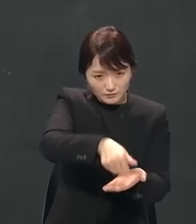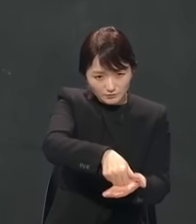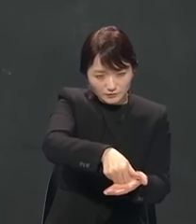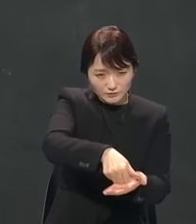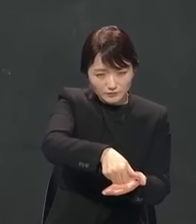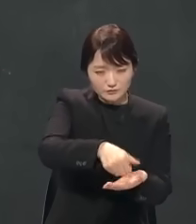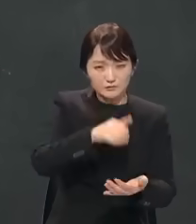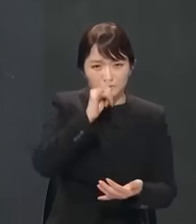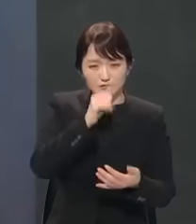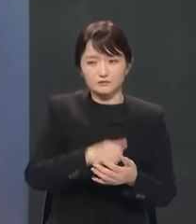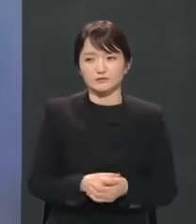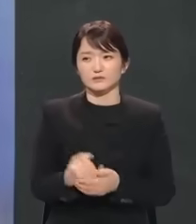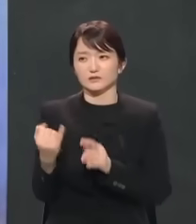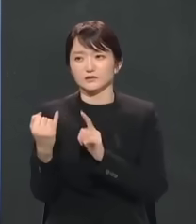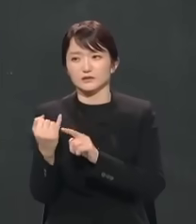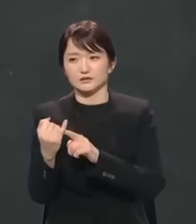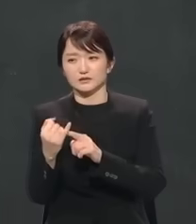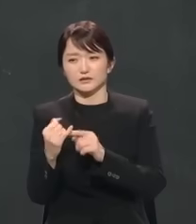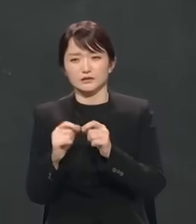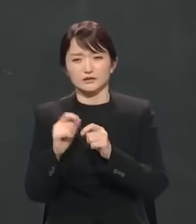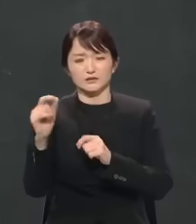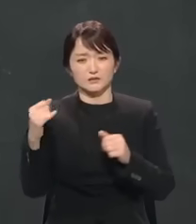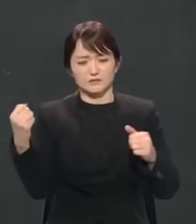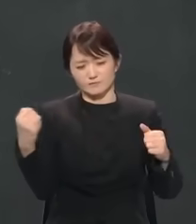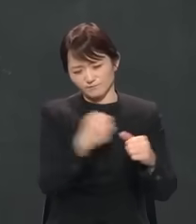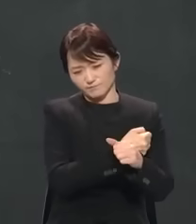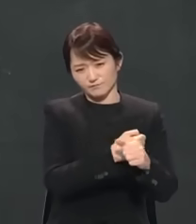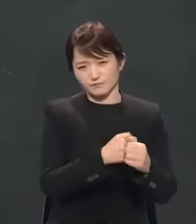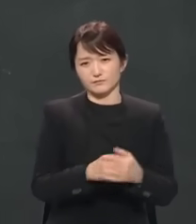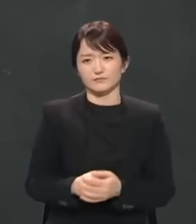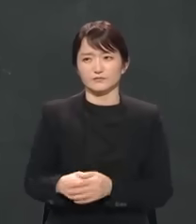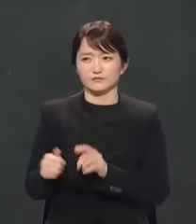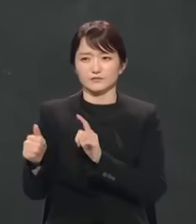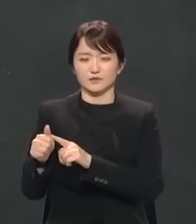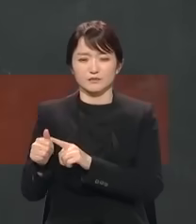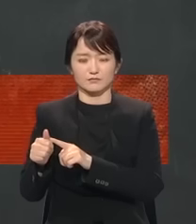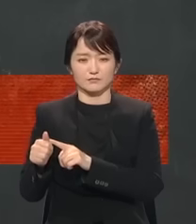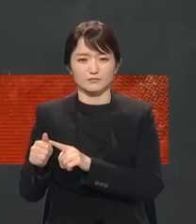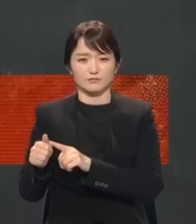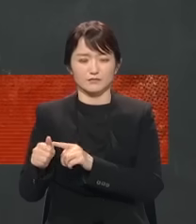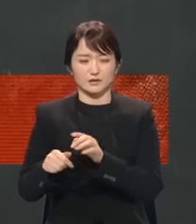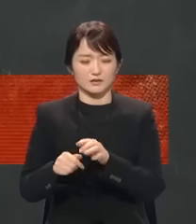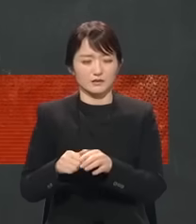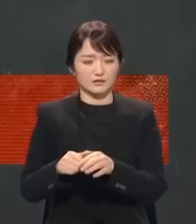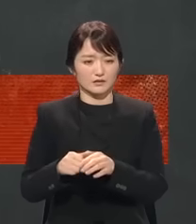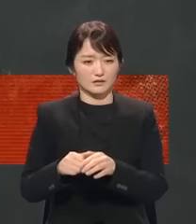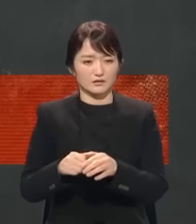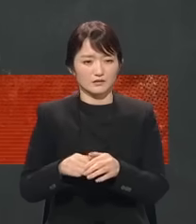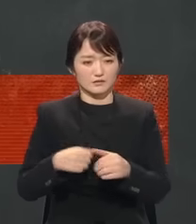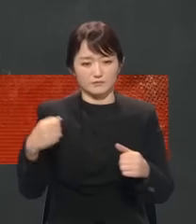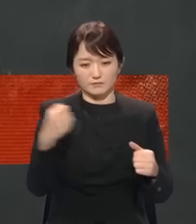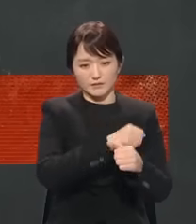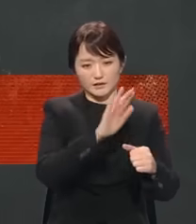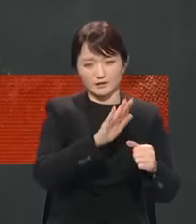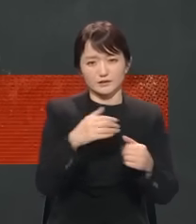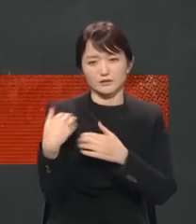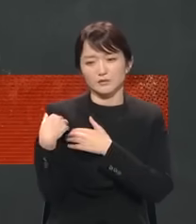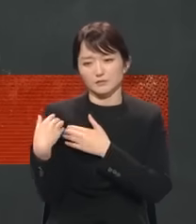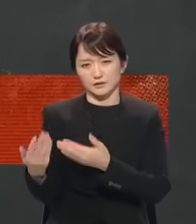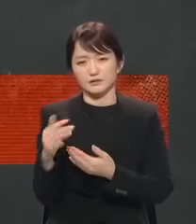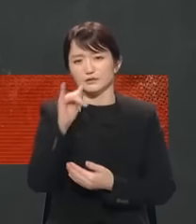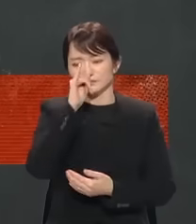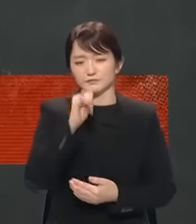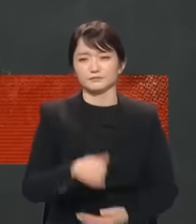과정에서 여성이 주로 폭행을 했지만 남편이 폭행을 주둔하지 않 지만 방관하거나 동조했던 측면도 있다고 합니다